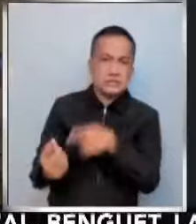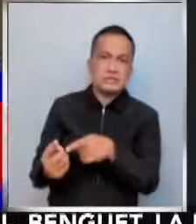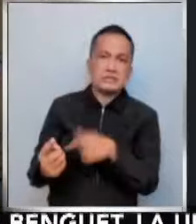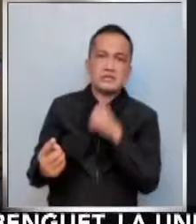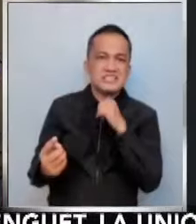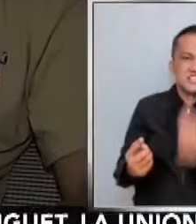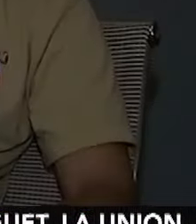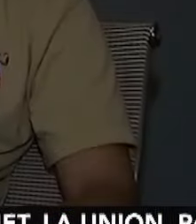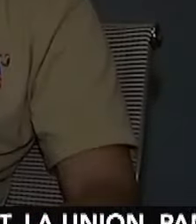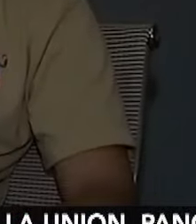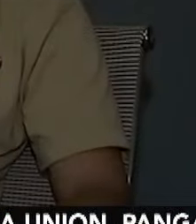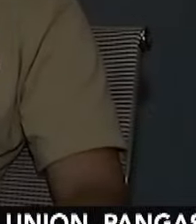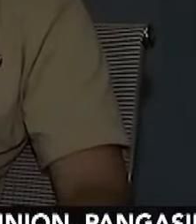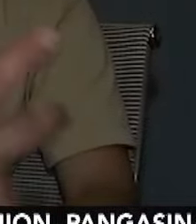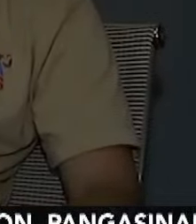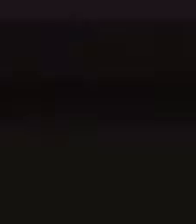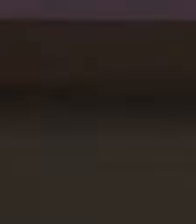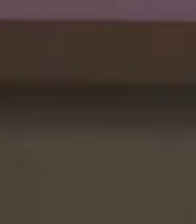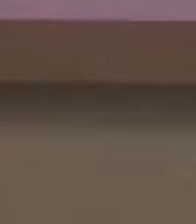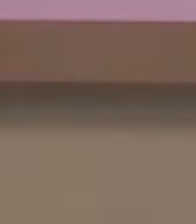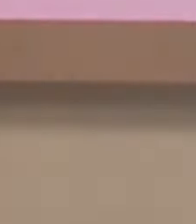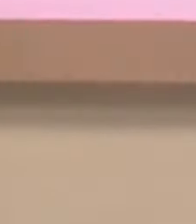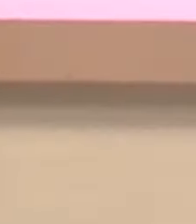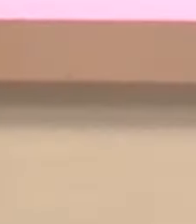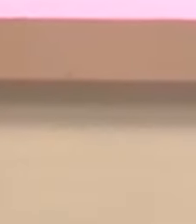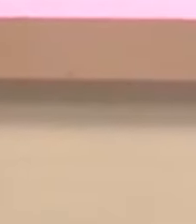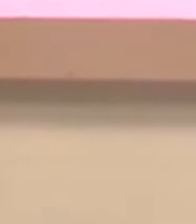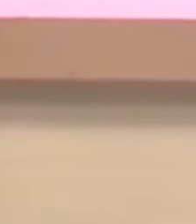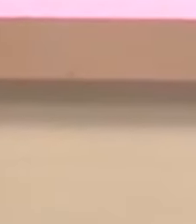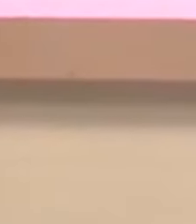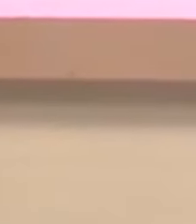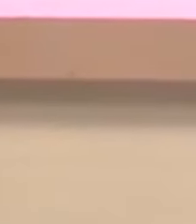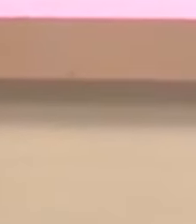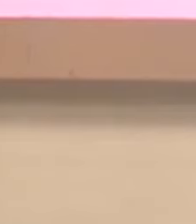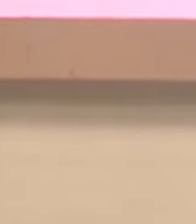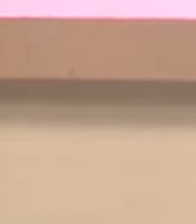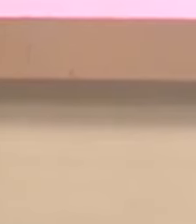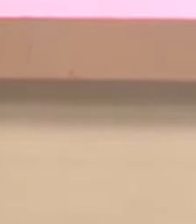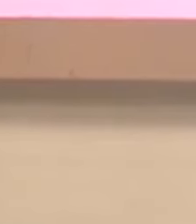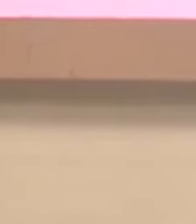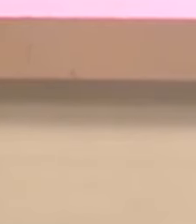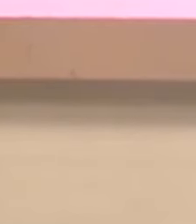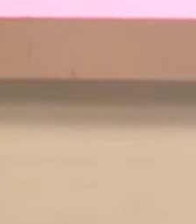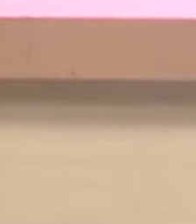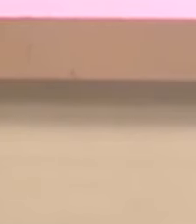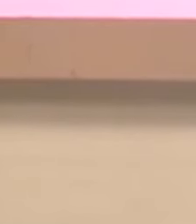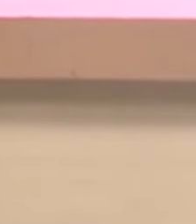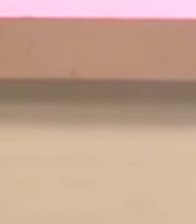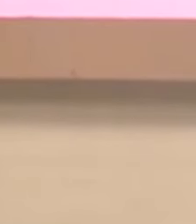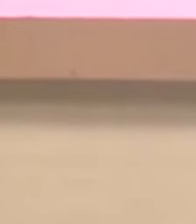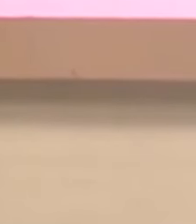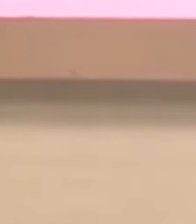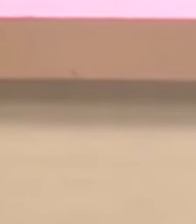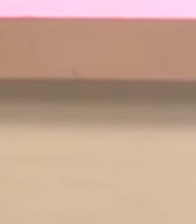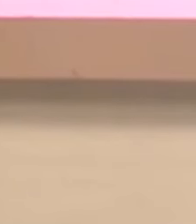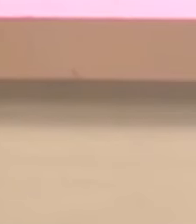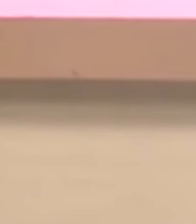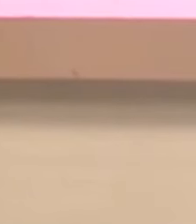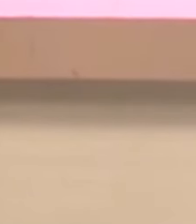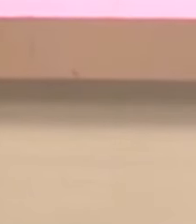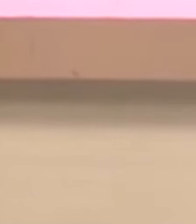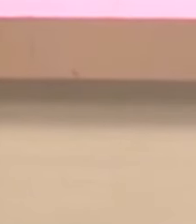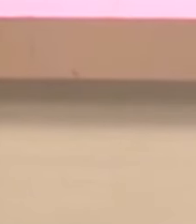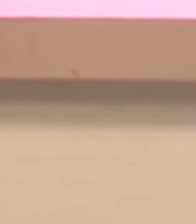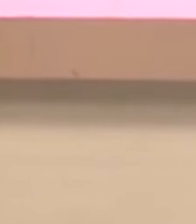Dano Tingkungko, Nakatutok, 24 Horas. Magandang balita mga kapuso, kahit ano pa man ang oras, mapapanood ang 24